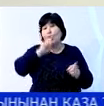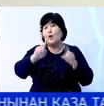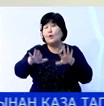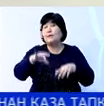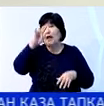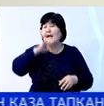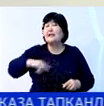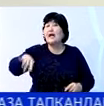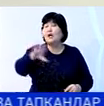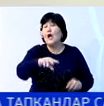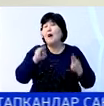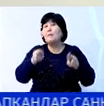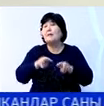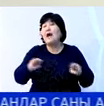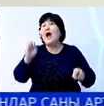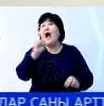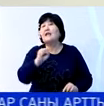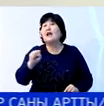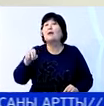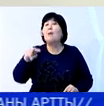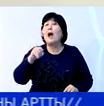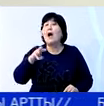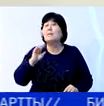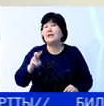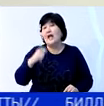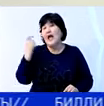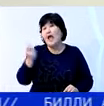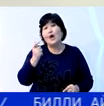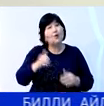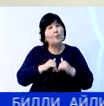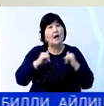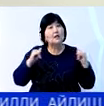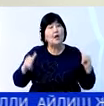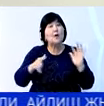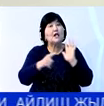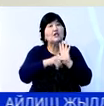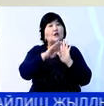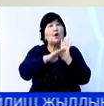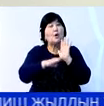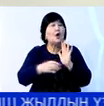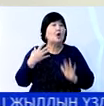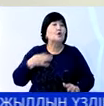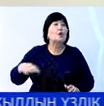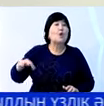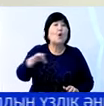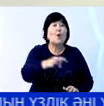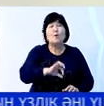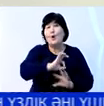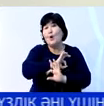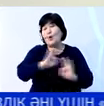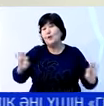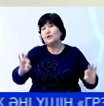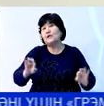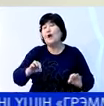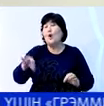Қазақстан Республикасының премьер-министрі Асқар Ұзақбайұлы Мамин экономикалық дамудың жеті көрсеткіші бойынша Қызылорда облысы үздік 8